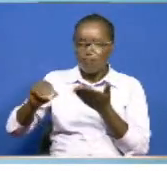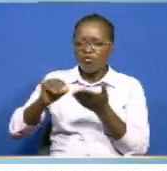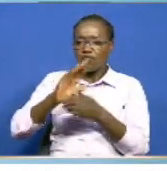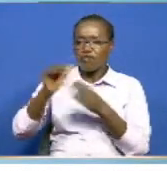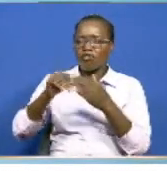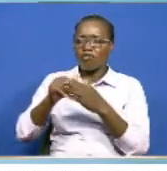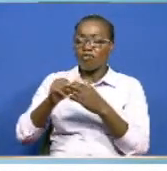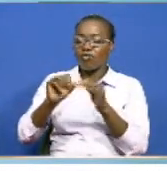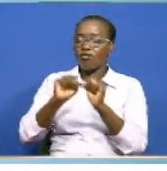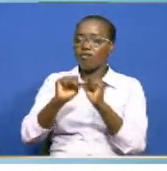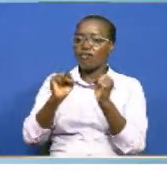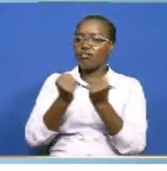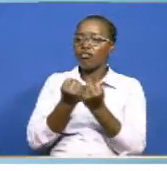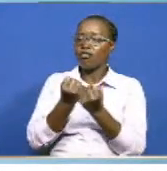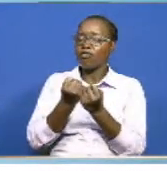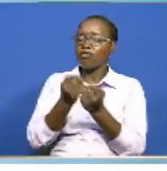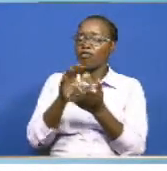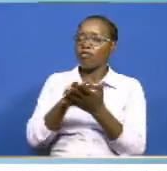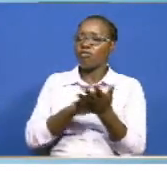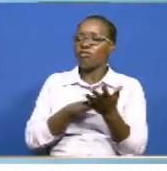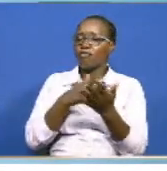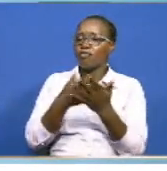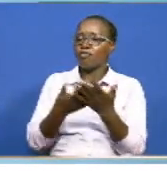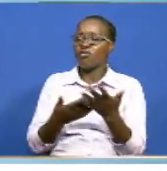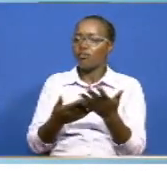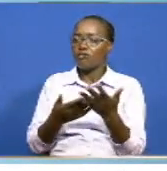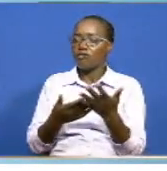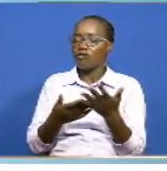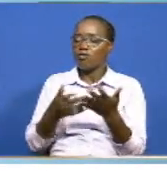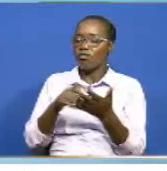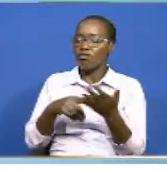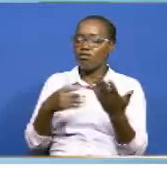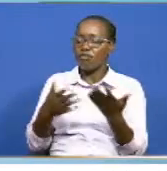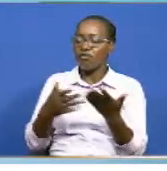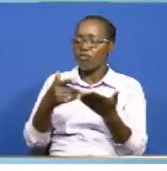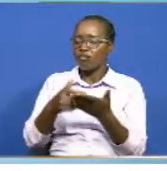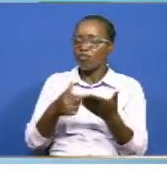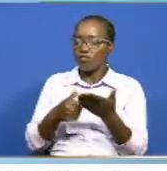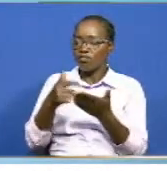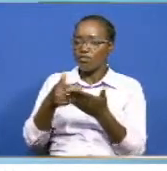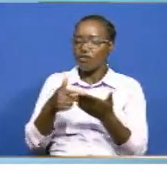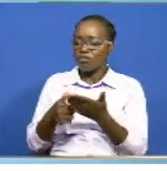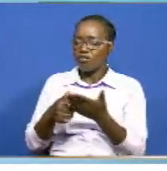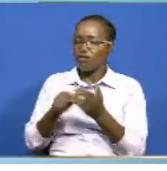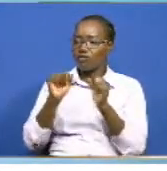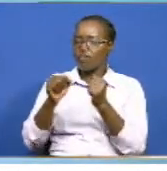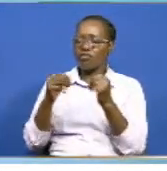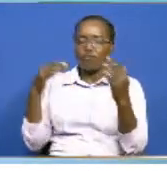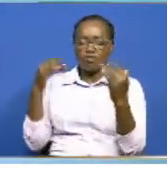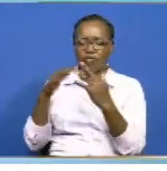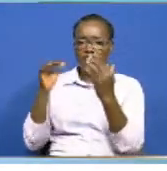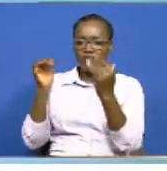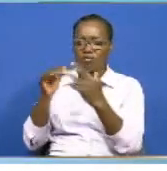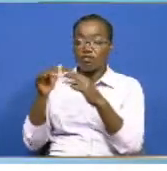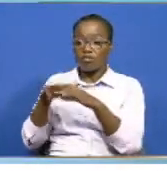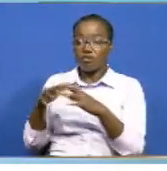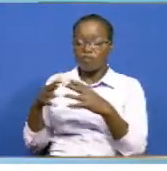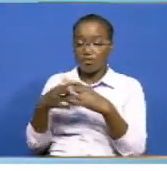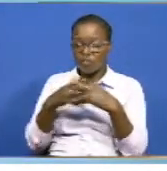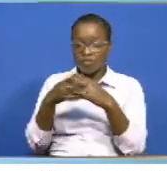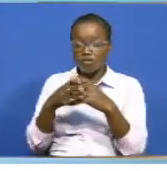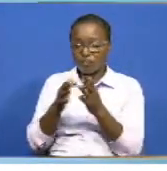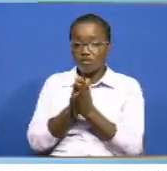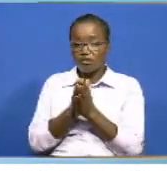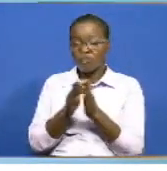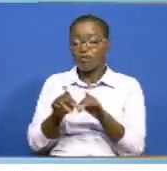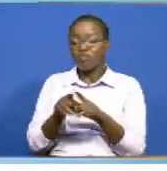ni kwa sababu walionelea kwamba yale mambo ambayo walikuwa nayasema yangeleta vita katika nchi ya Amerika. Na ukiangalia